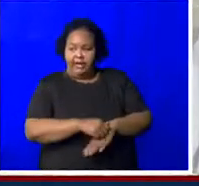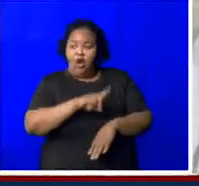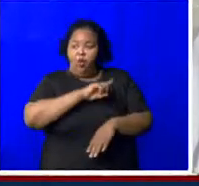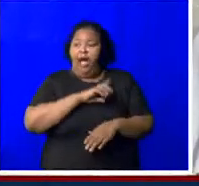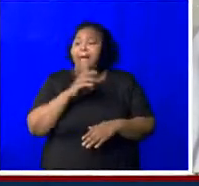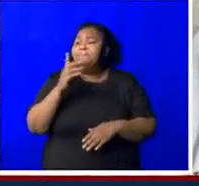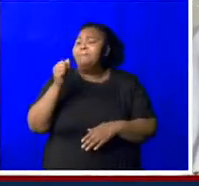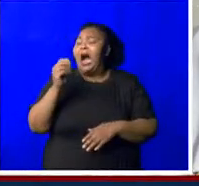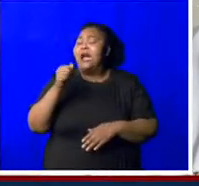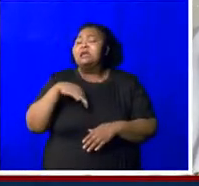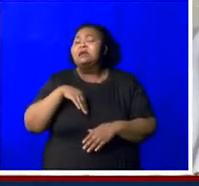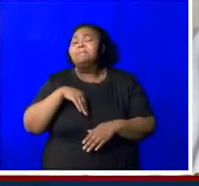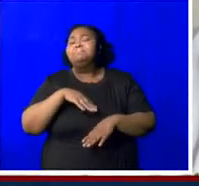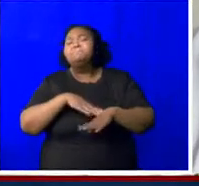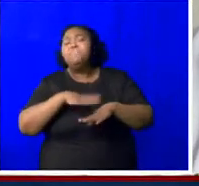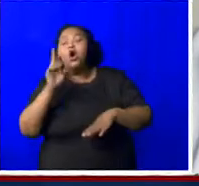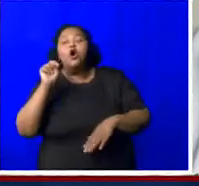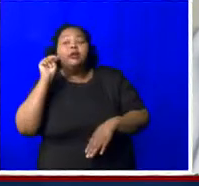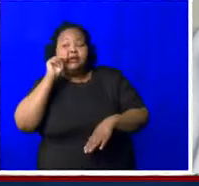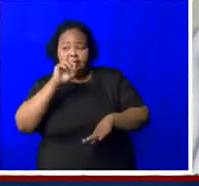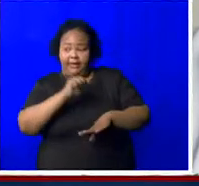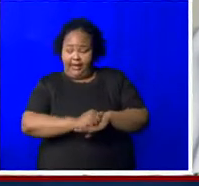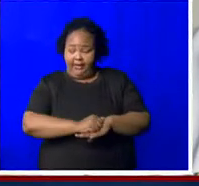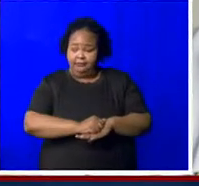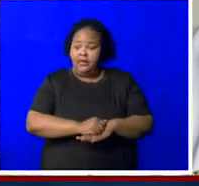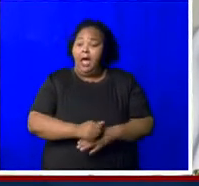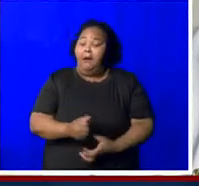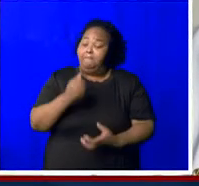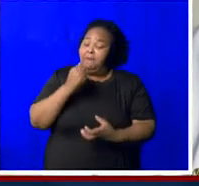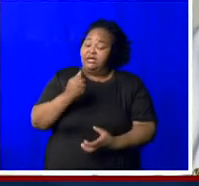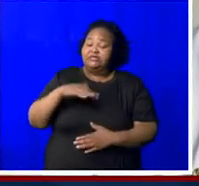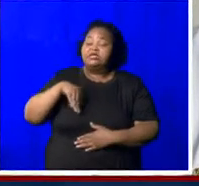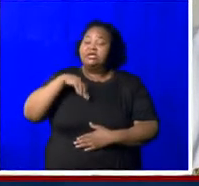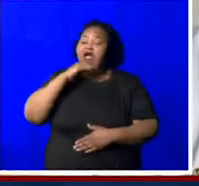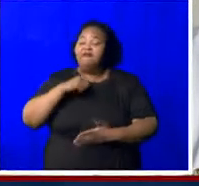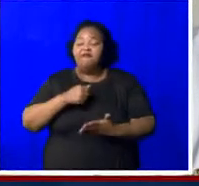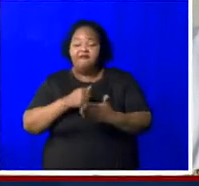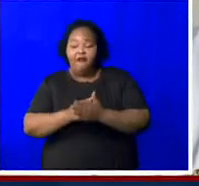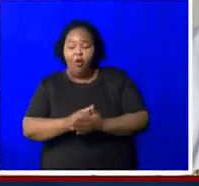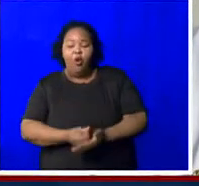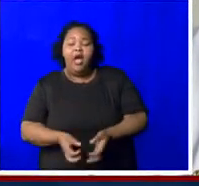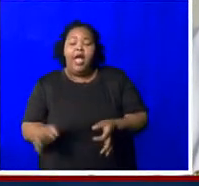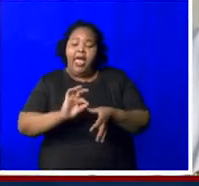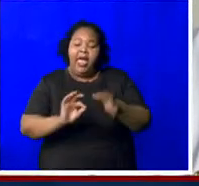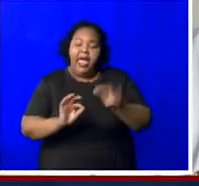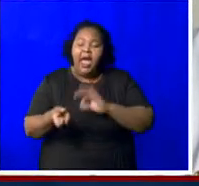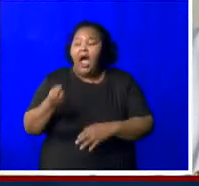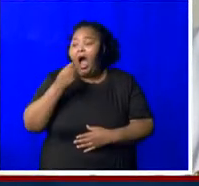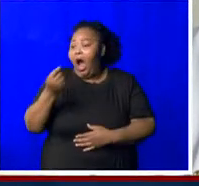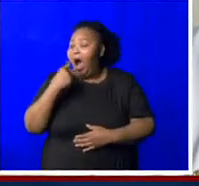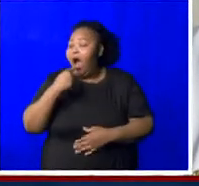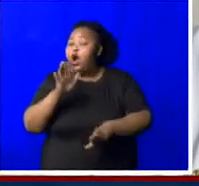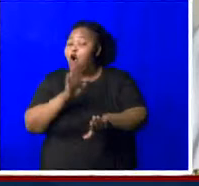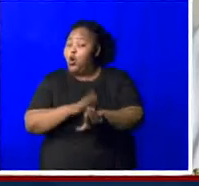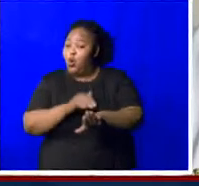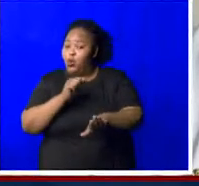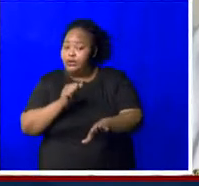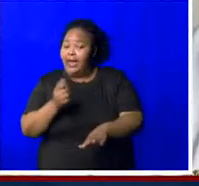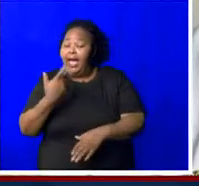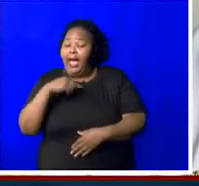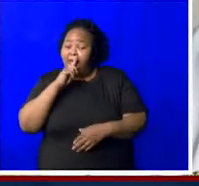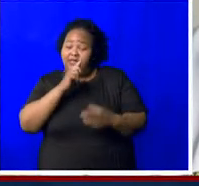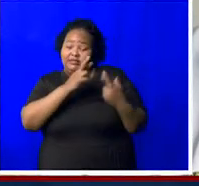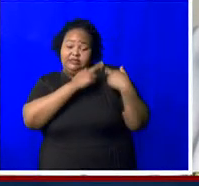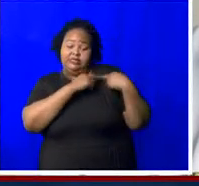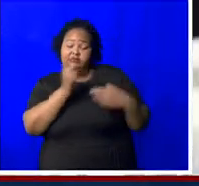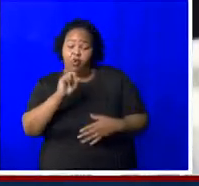be enough budget for imit. So silive kumcoka lokuthi sibuke indlela tekuvikela letifo